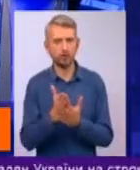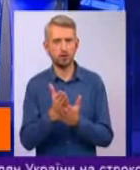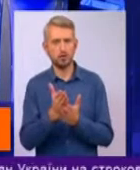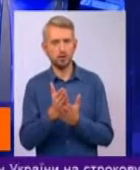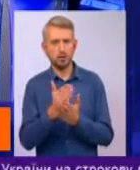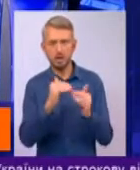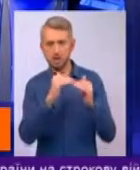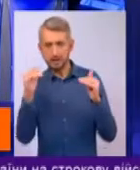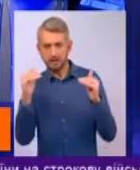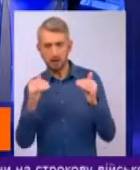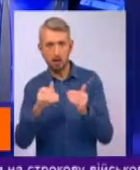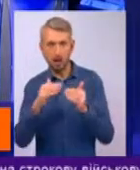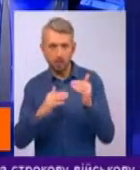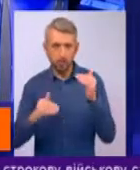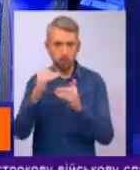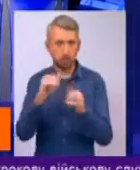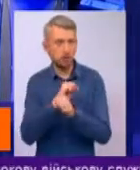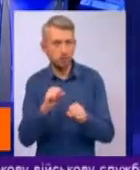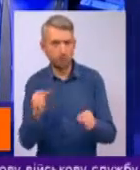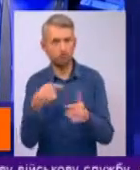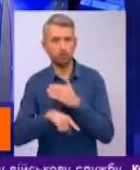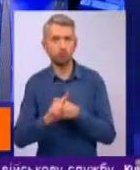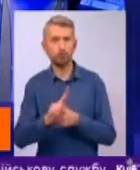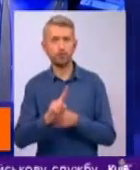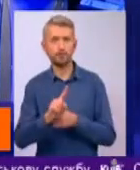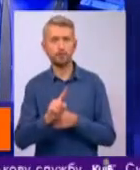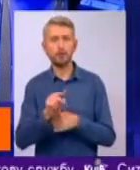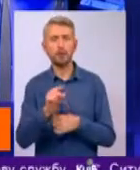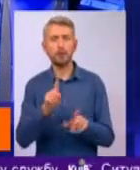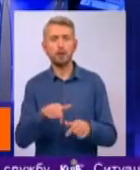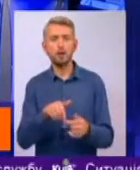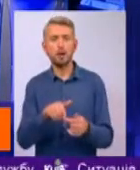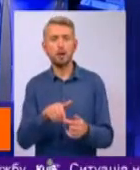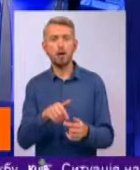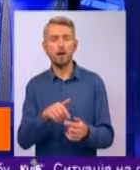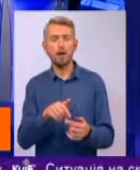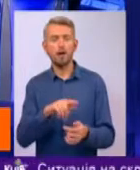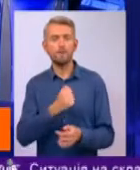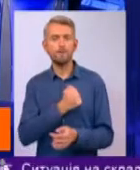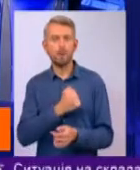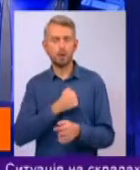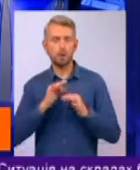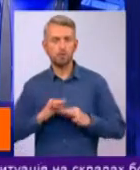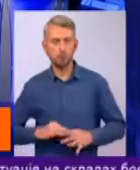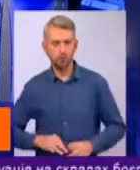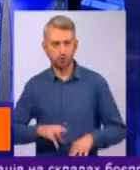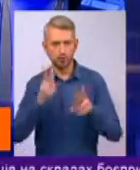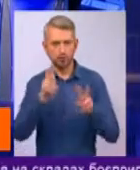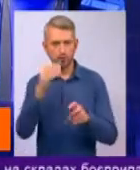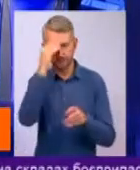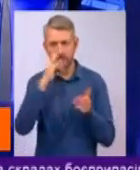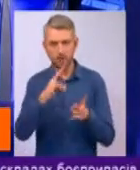риски і далі рухатись не можна. Чому? Тому що та ж воєнна прокуратура вже кваліфікувала ці речі як диверсія.